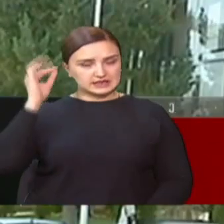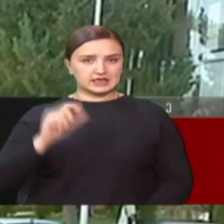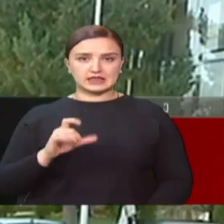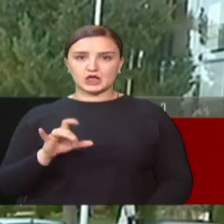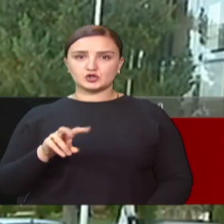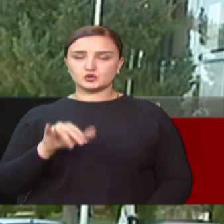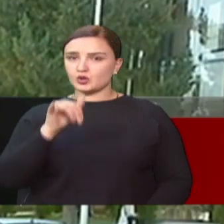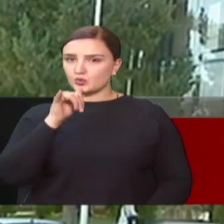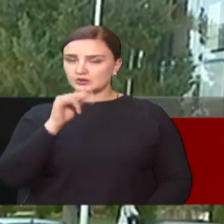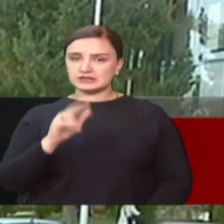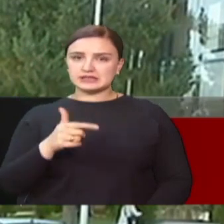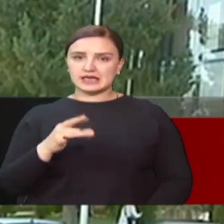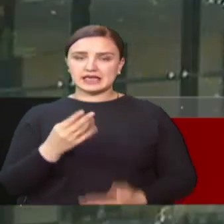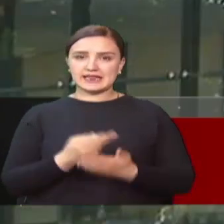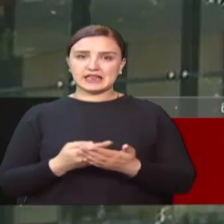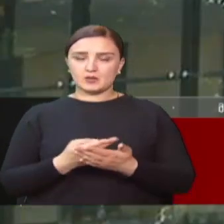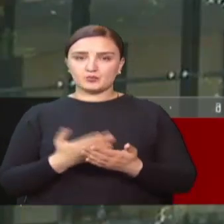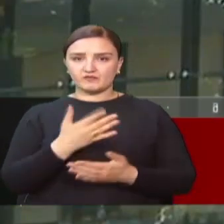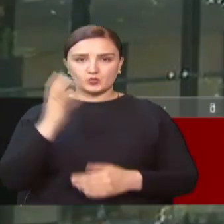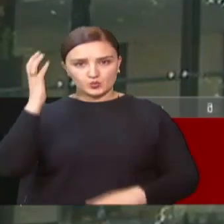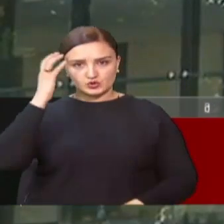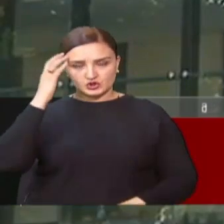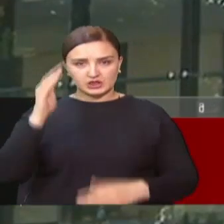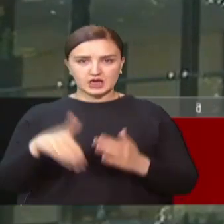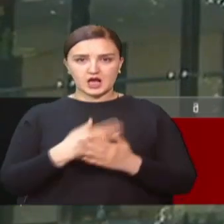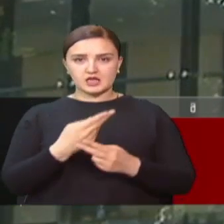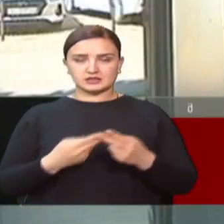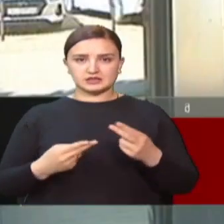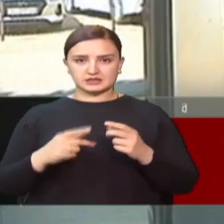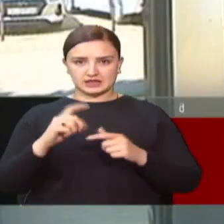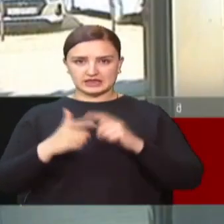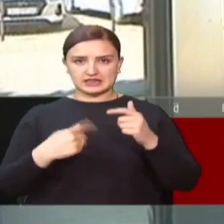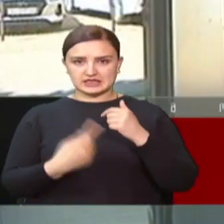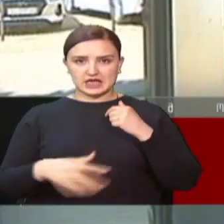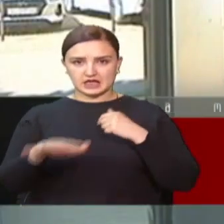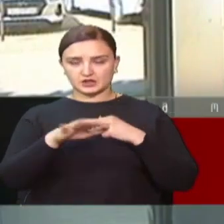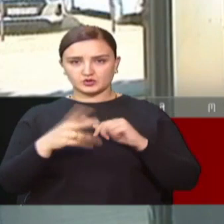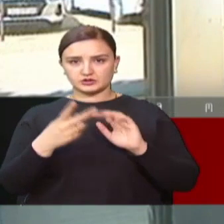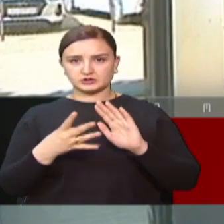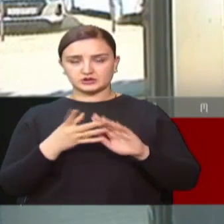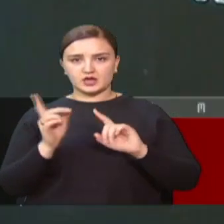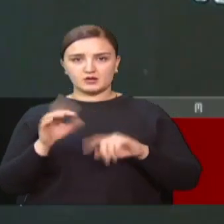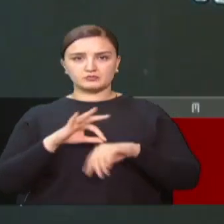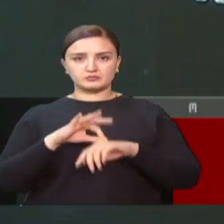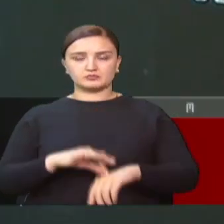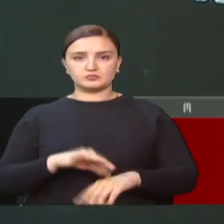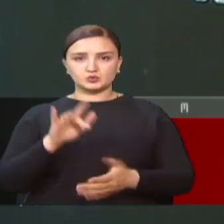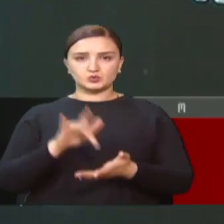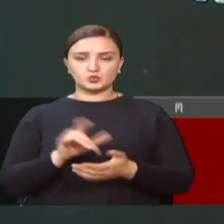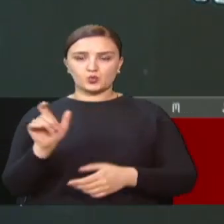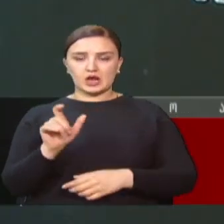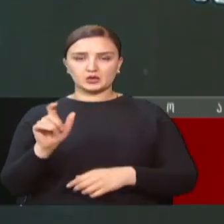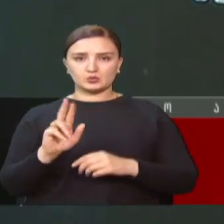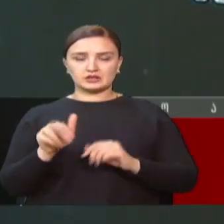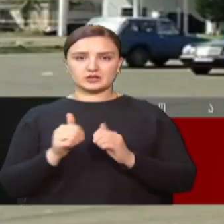თერჯოლაში, ქუთაისში, ცაგერში, ტყიბულში, გურჯაანში, ახალციხესა და თიანეთში 29 აპრილს ჩატარებული შუალედური და